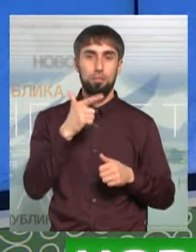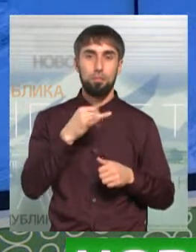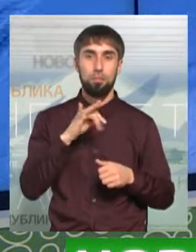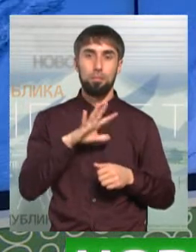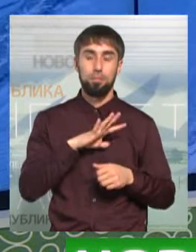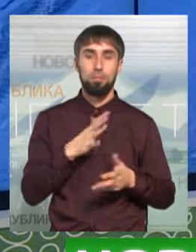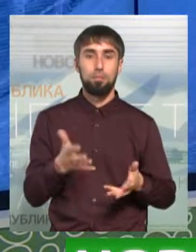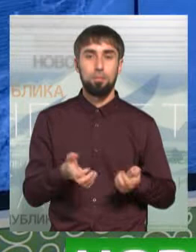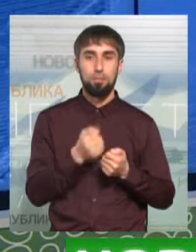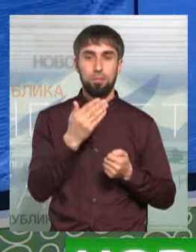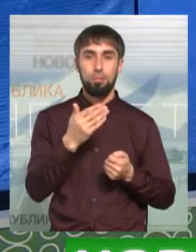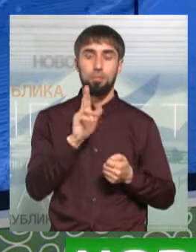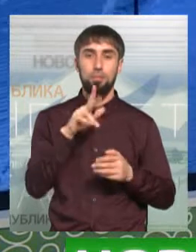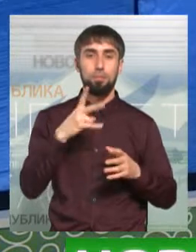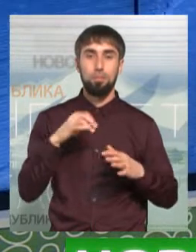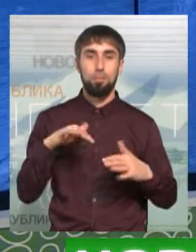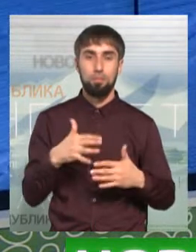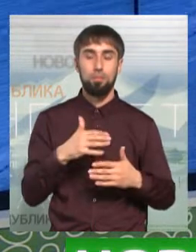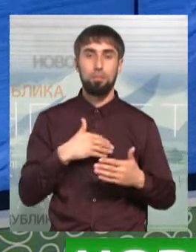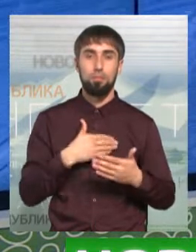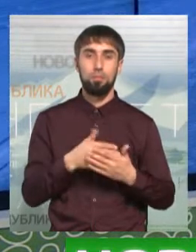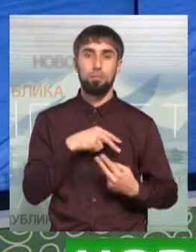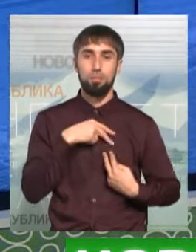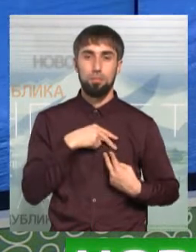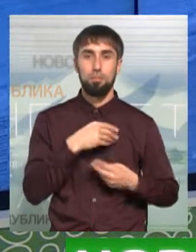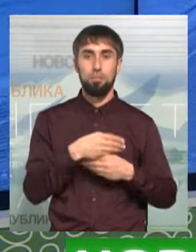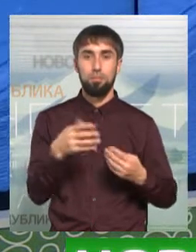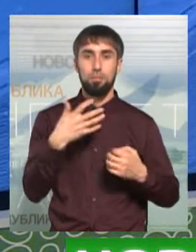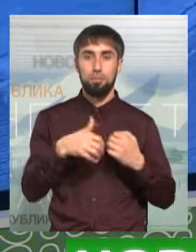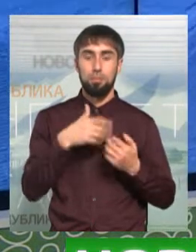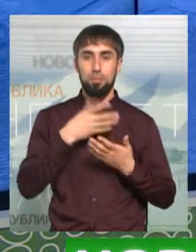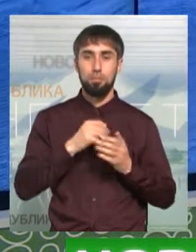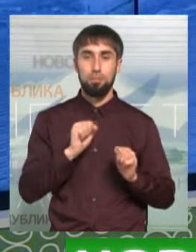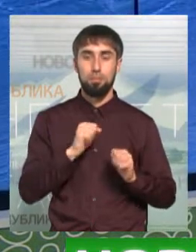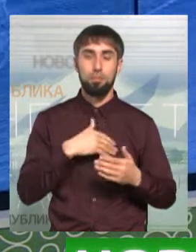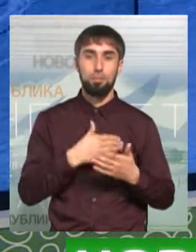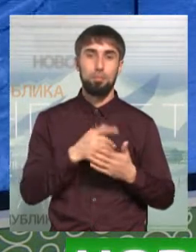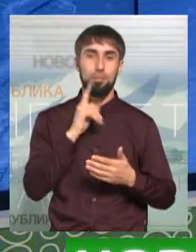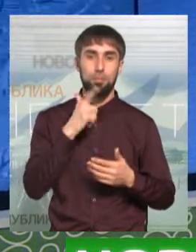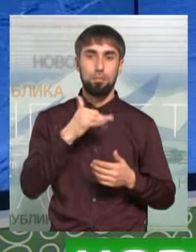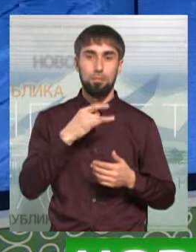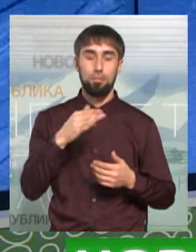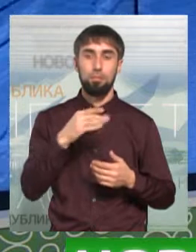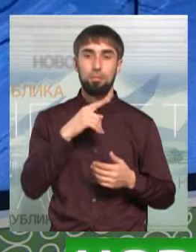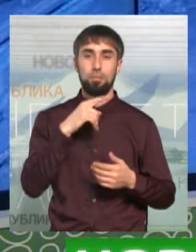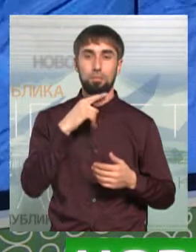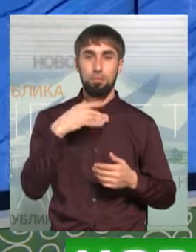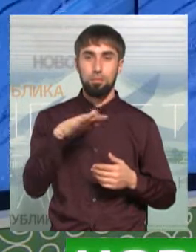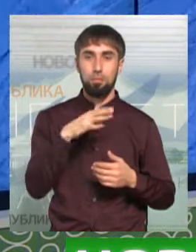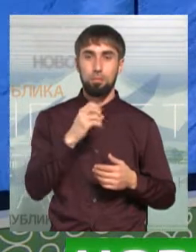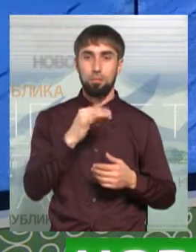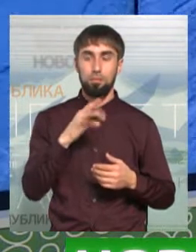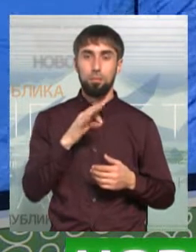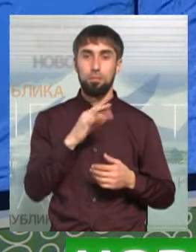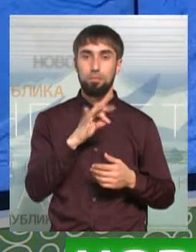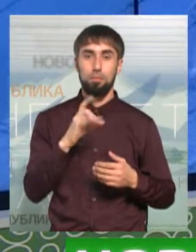кто неустанно трудится в период пандемии. Раздавая средства индивидуальной защиты, активисты молодой гвардии «Единой России» напоминают прохожим – COVID